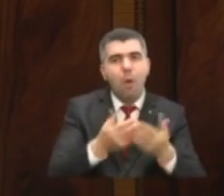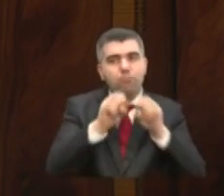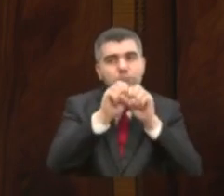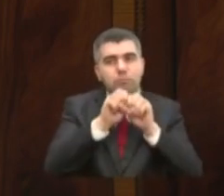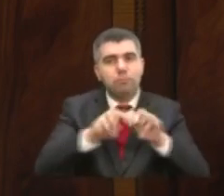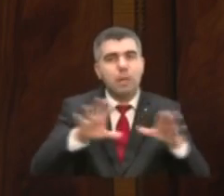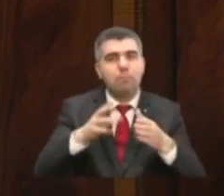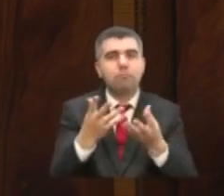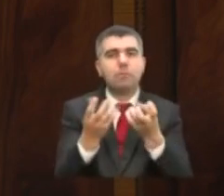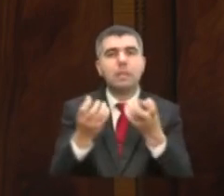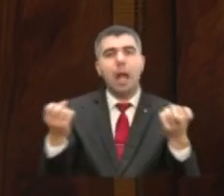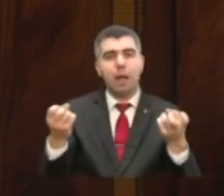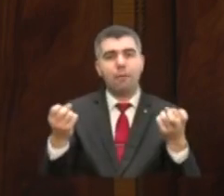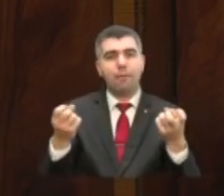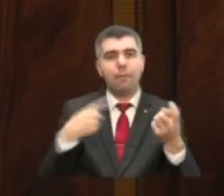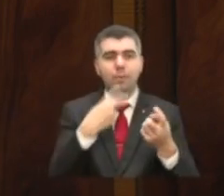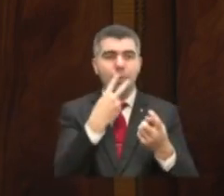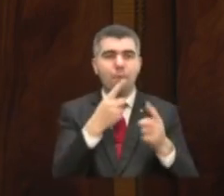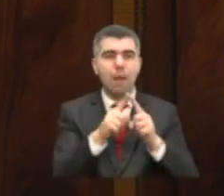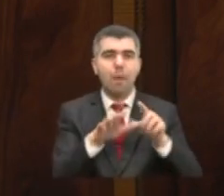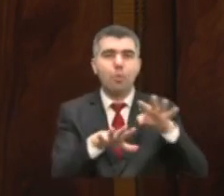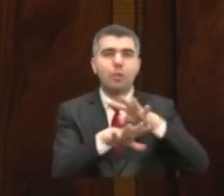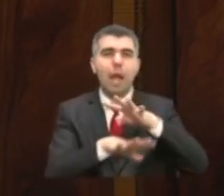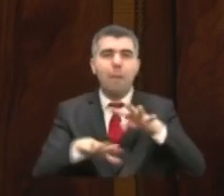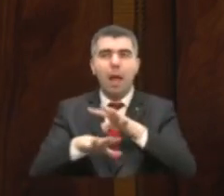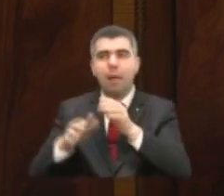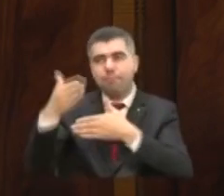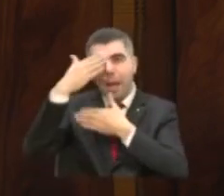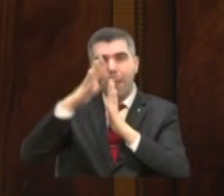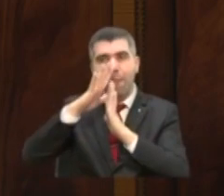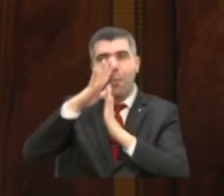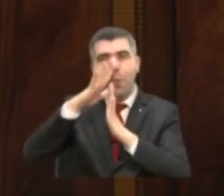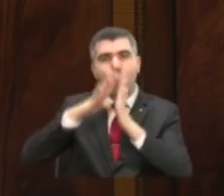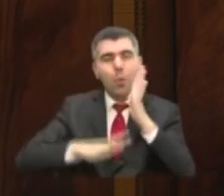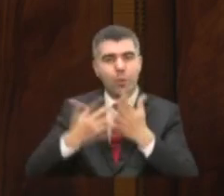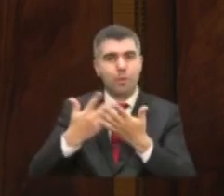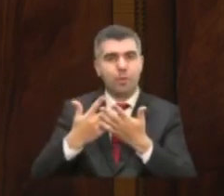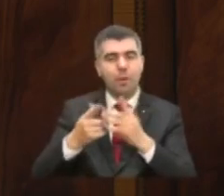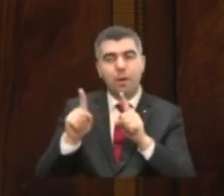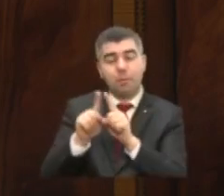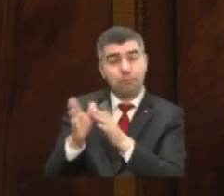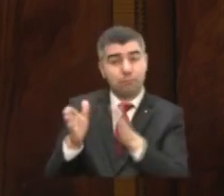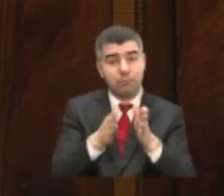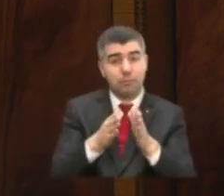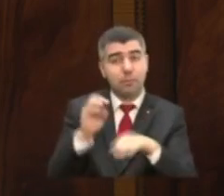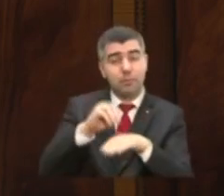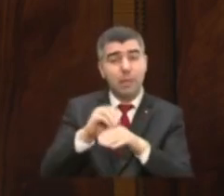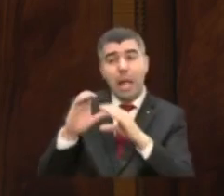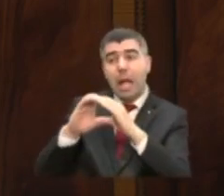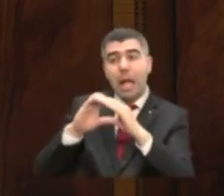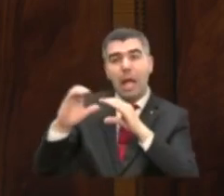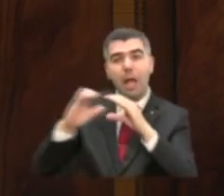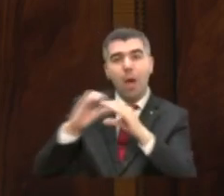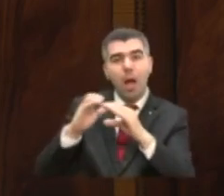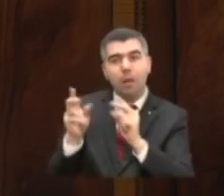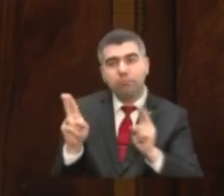المغربي. غياب إرادة سياسية حقيقية لمؤسسة الحوار الاجتماعي الكفيل بتعزيز السلم الاجتماعي